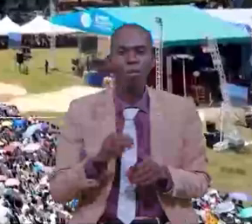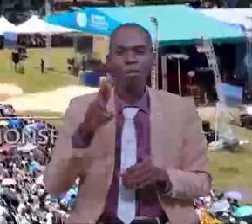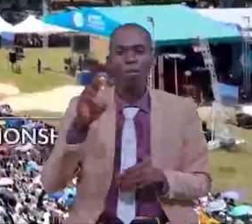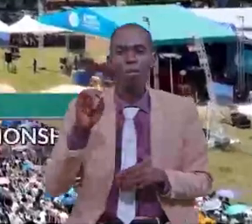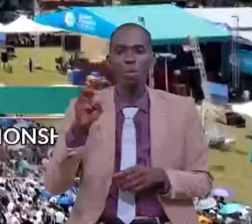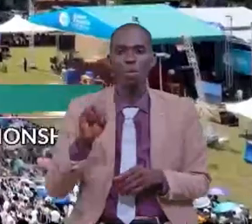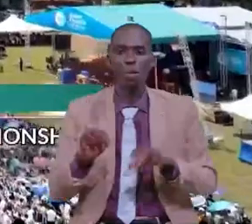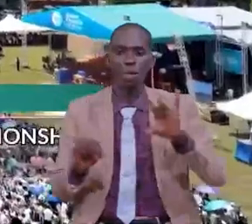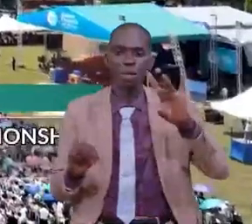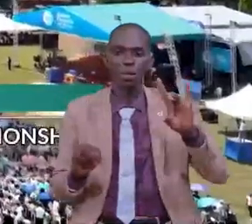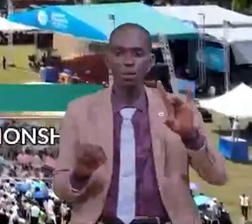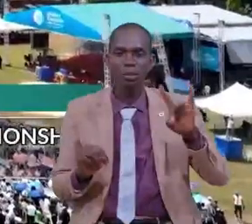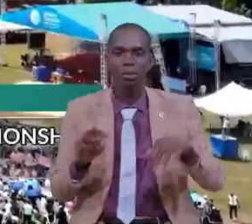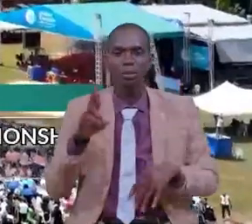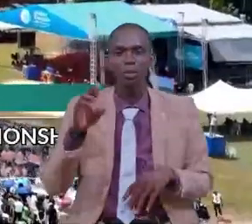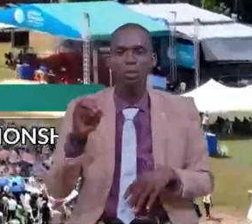Romains au chapitre 8,